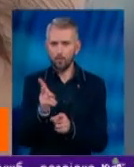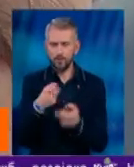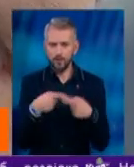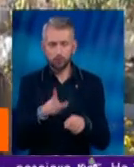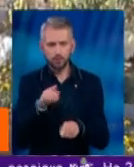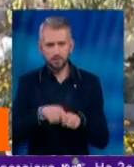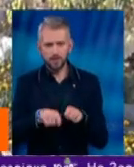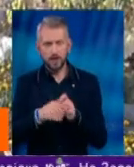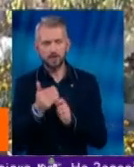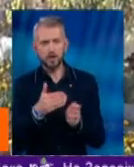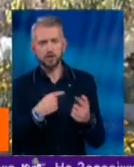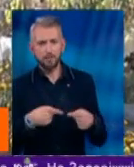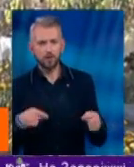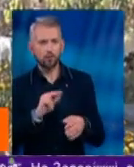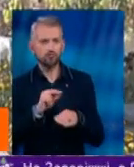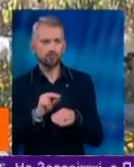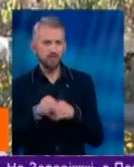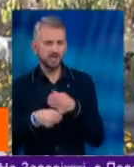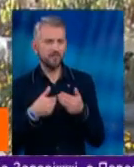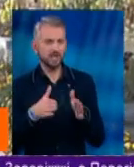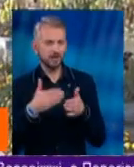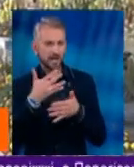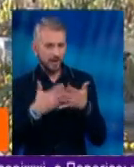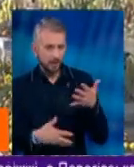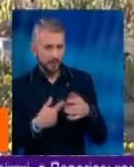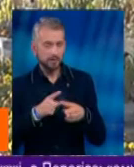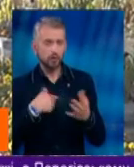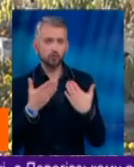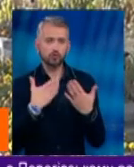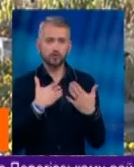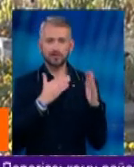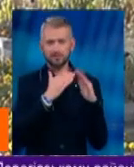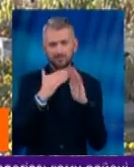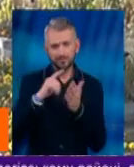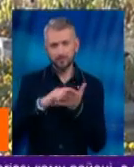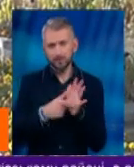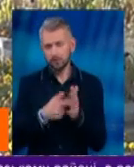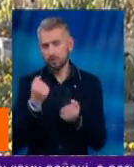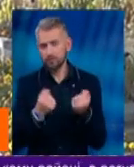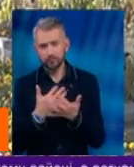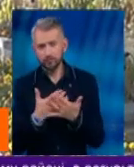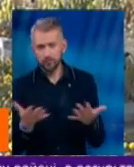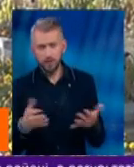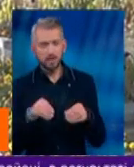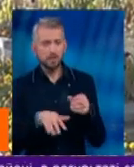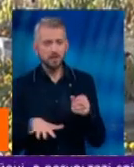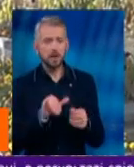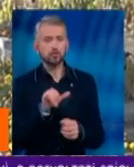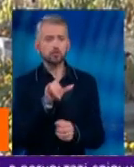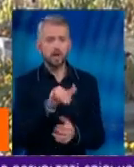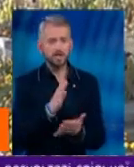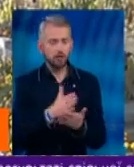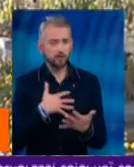перевірятися ваше майно через відкриті реєстри. Це стосується як рухомого, так і нерухомого майна. Земельні ділянки, які є у вас у